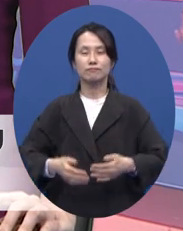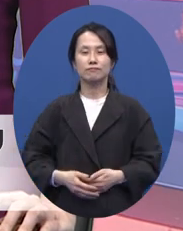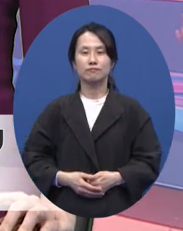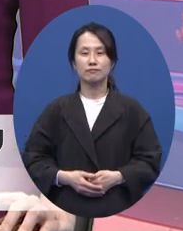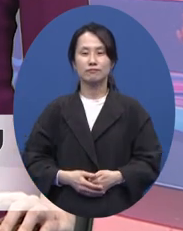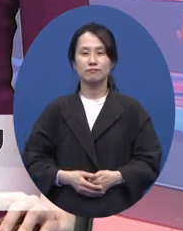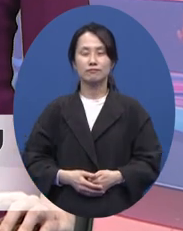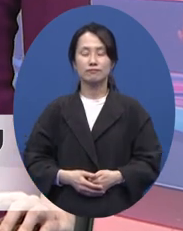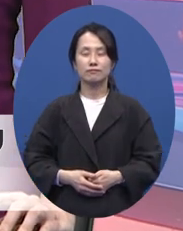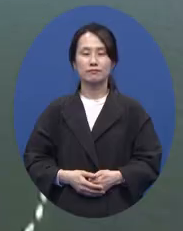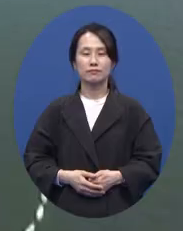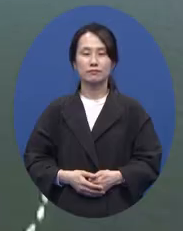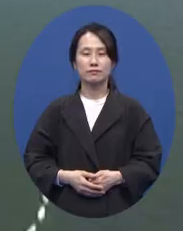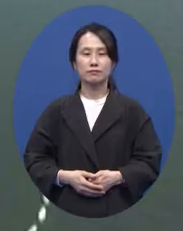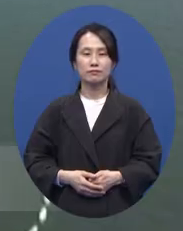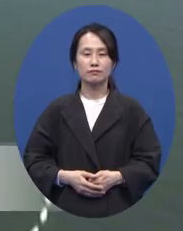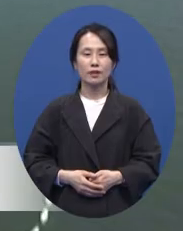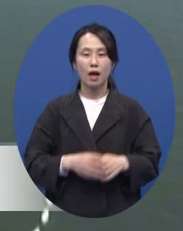기자입니다